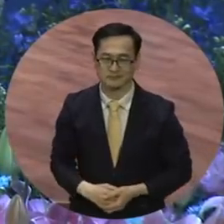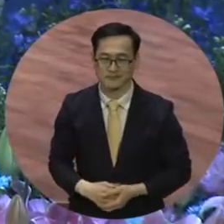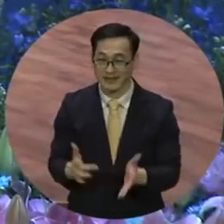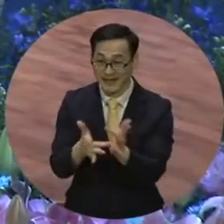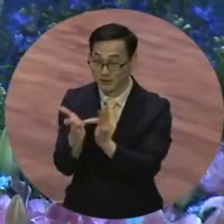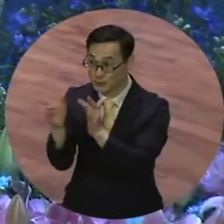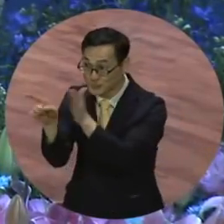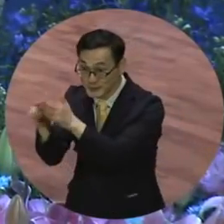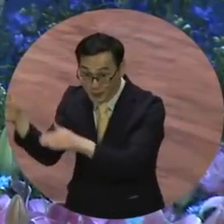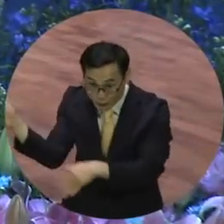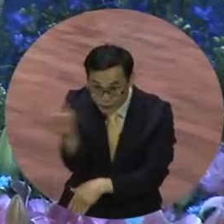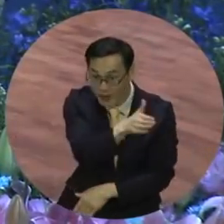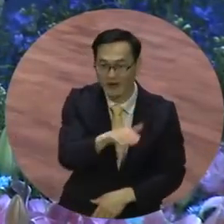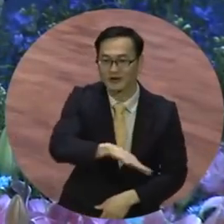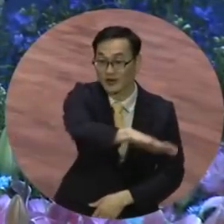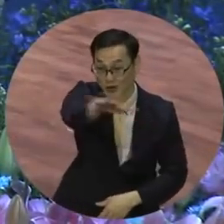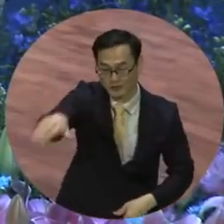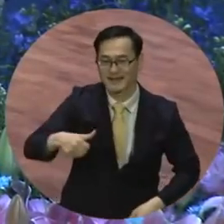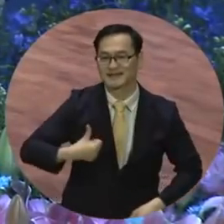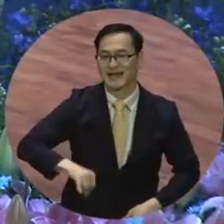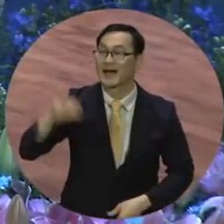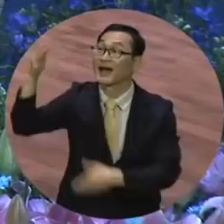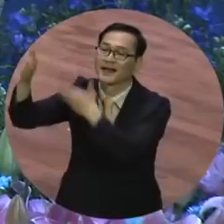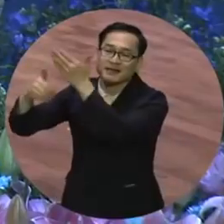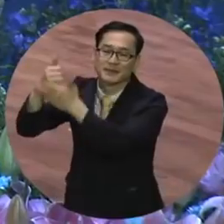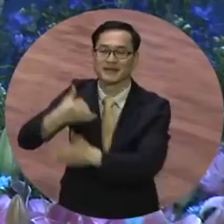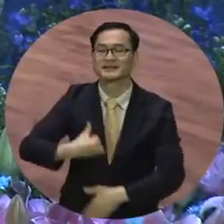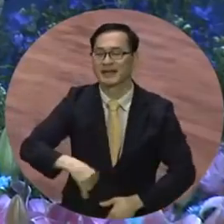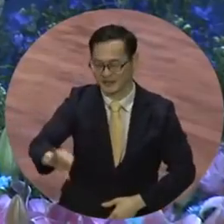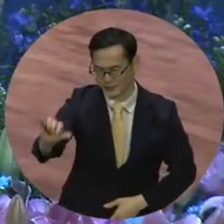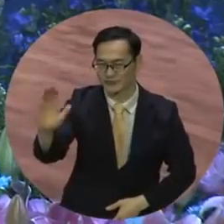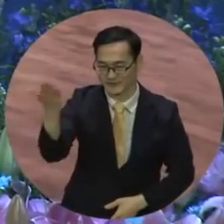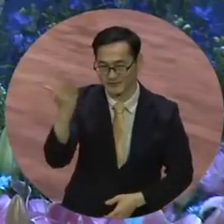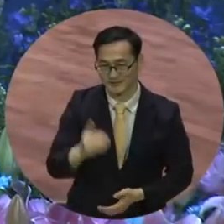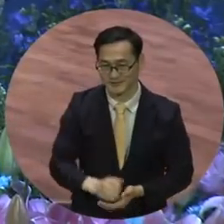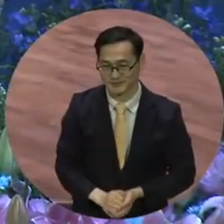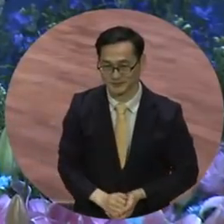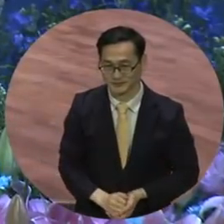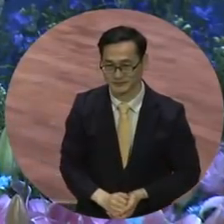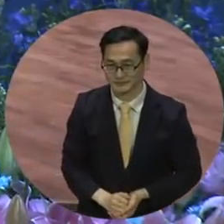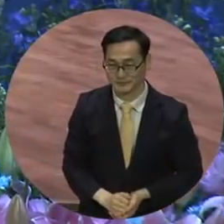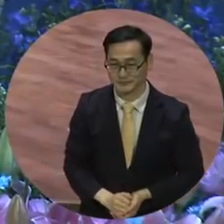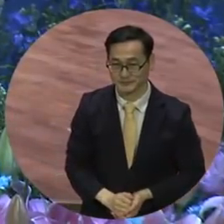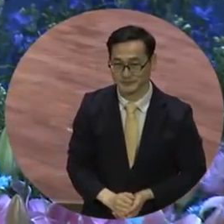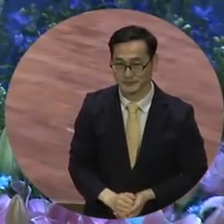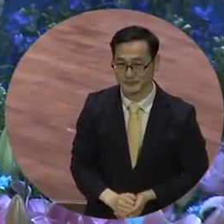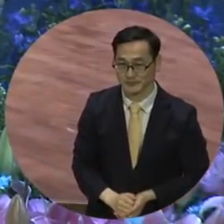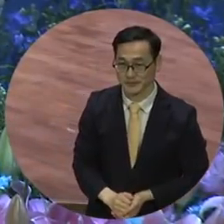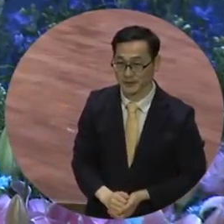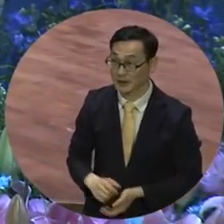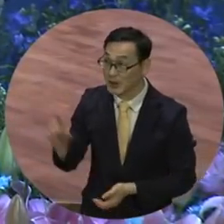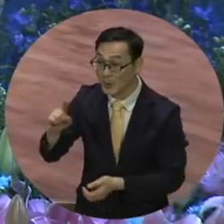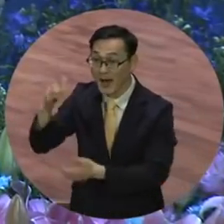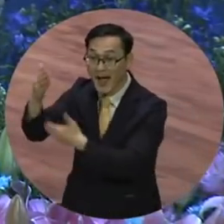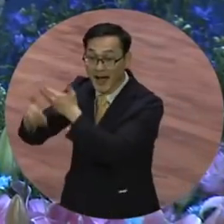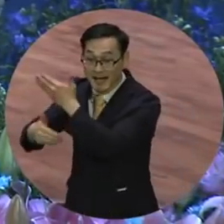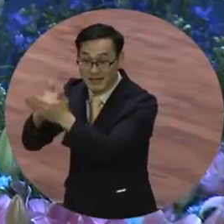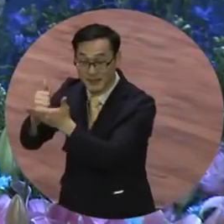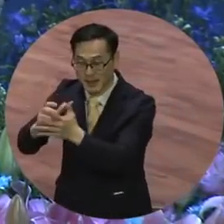받게 되는데 이것을 뭐라 그러냐? 하나님의 절대 은혜라